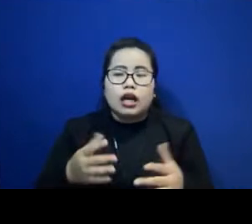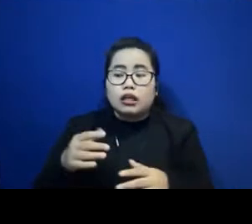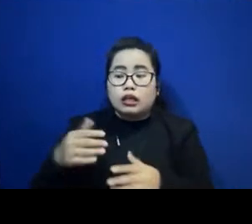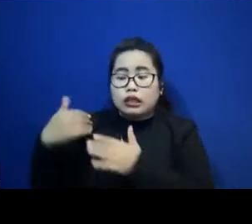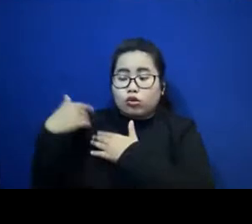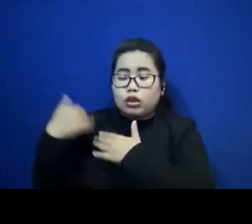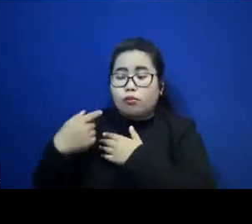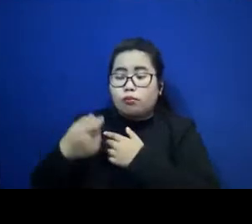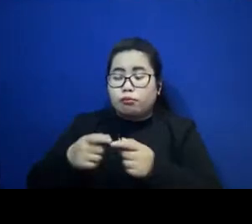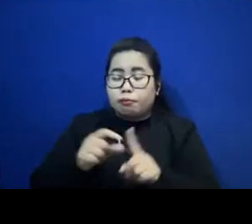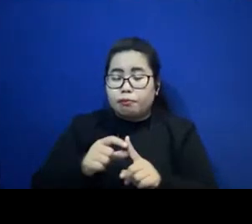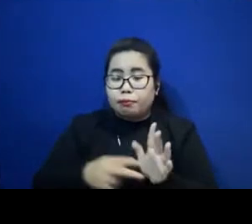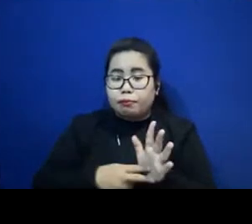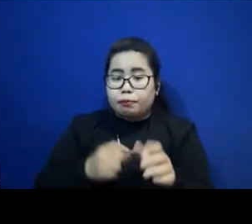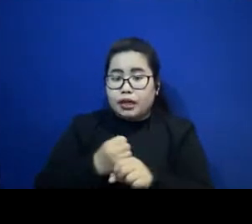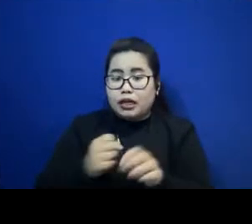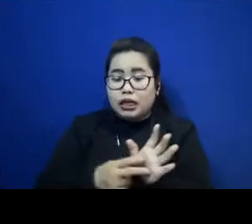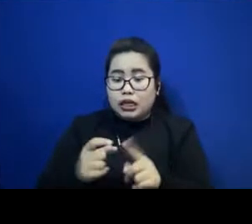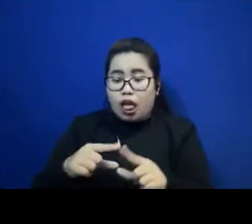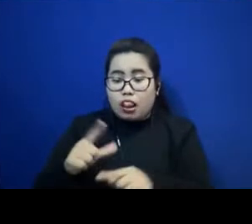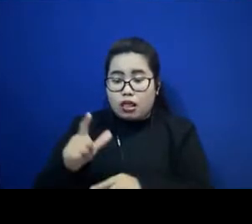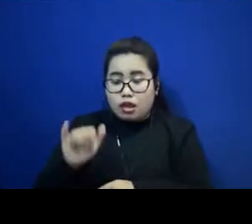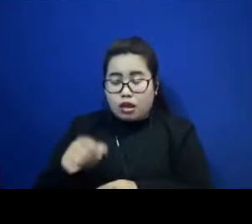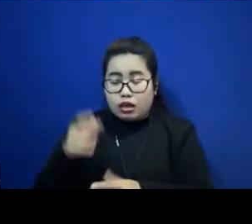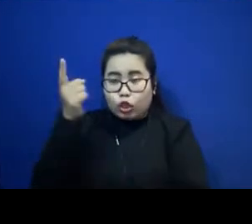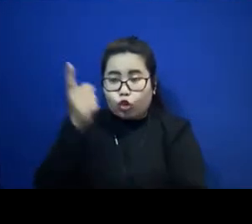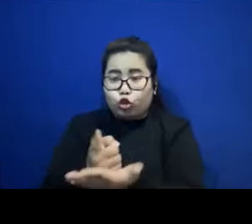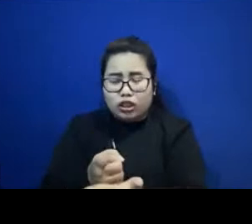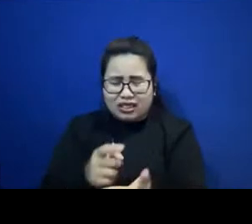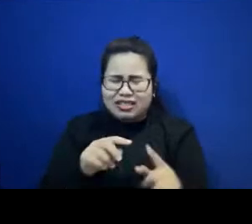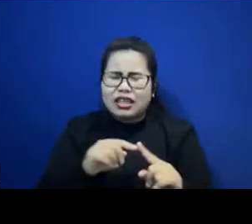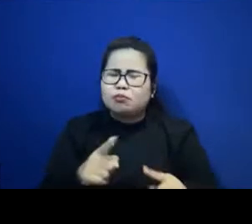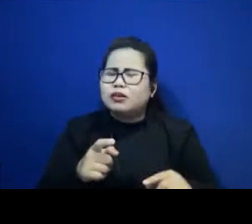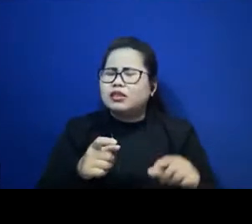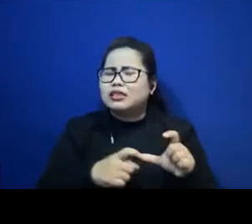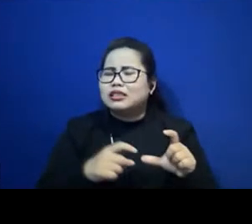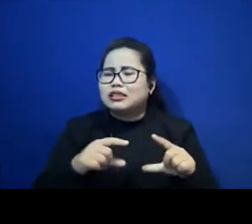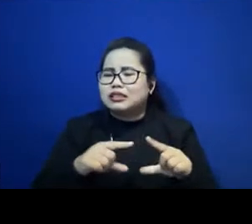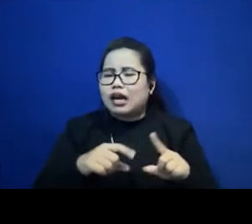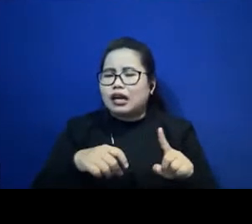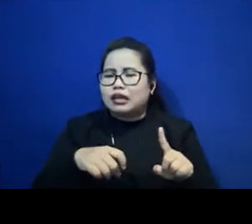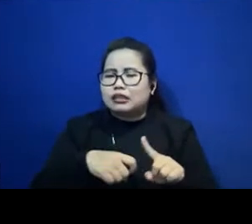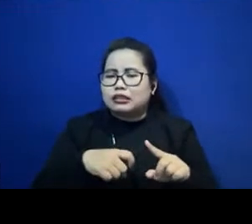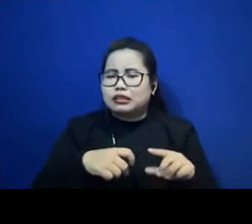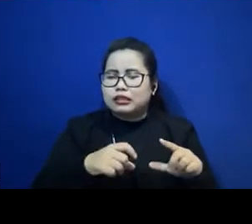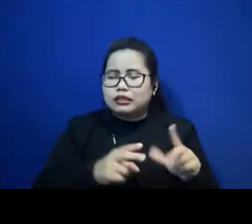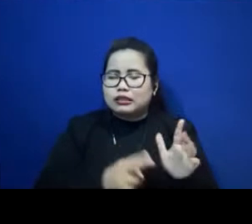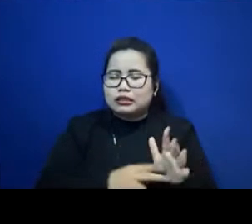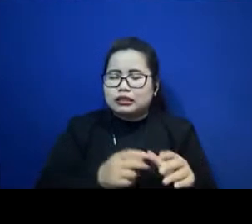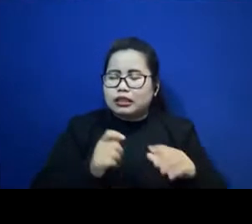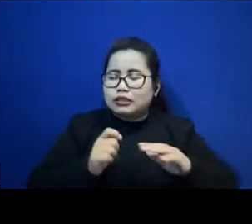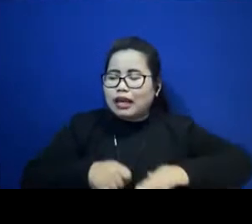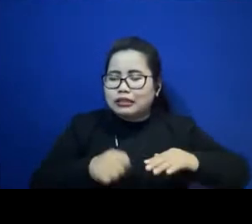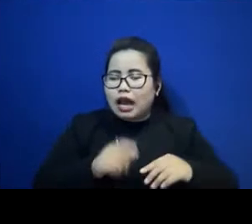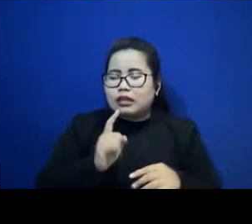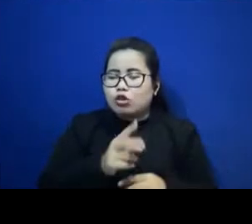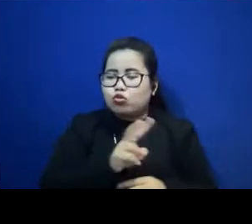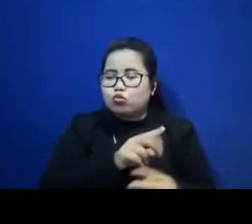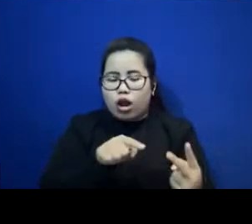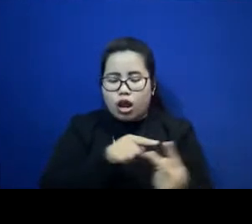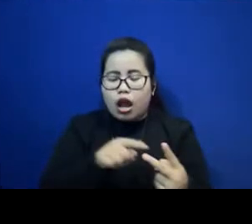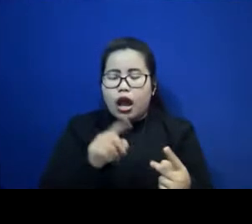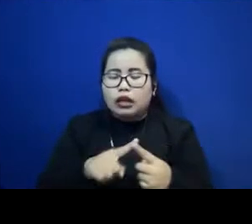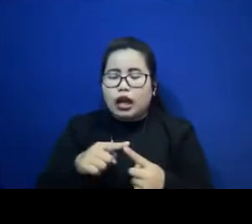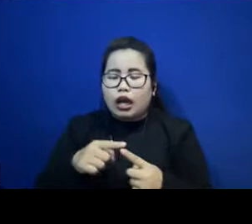menjadi ia dituntut Abidin nanti juga tapi pastinya kami mengenakan pada dua tapi terhadap tuntutan